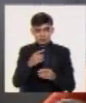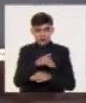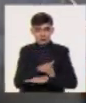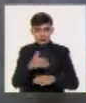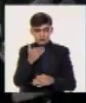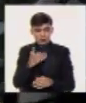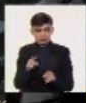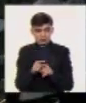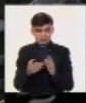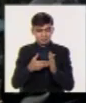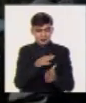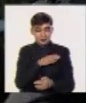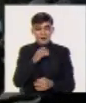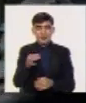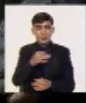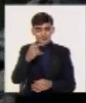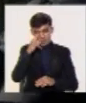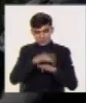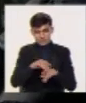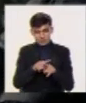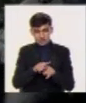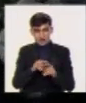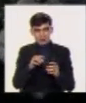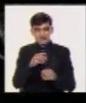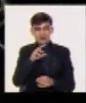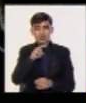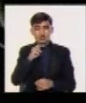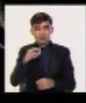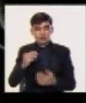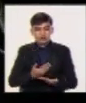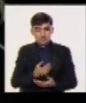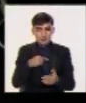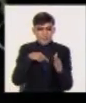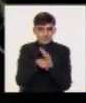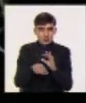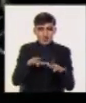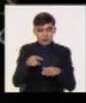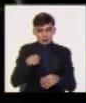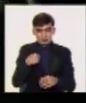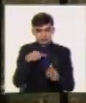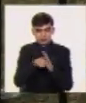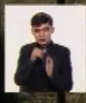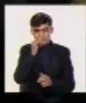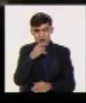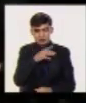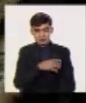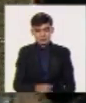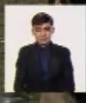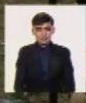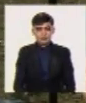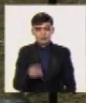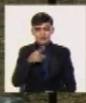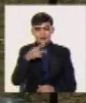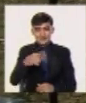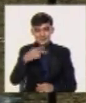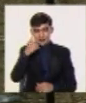шақырмадым. Ал аудандық әкімдіктегілер саяжай тұрғындарының ішкі шаруасына араласуға құқығымыз жоқ деп шектелді. 2021 жылы